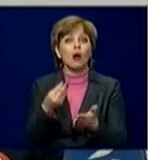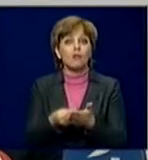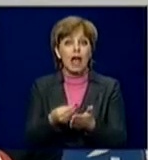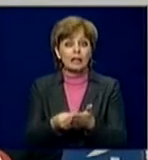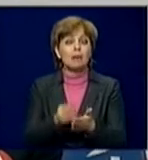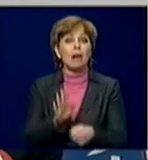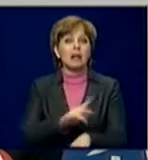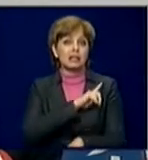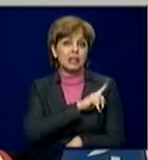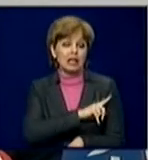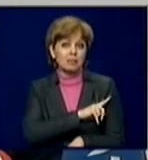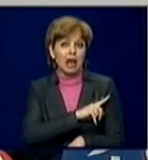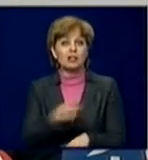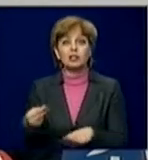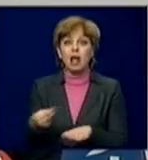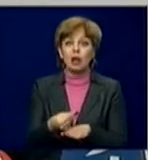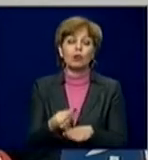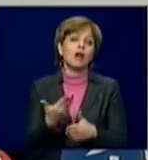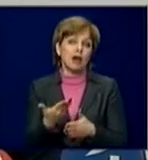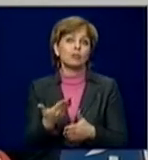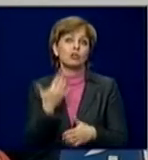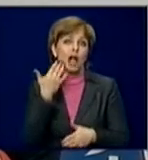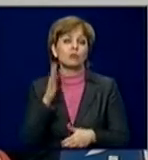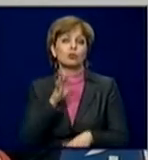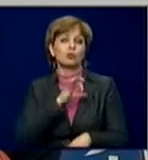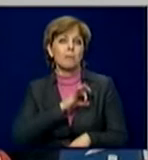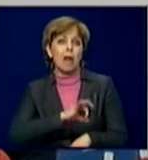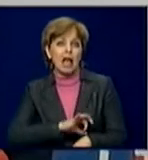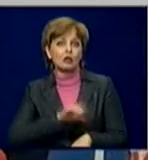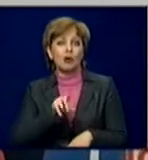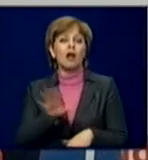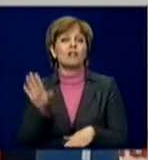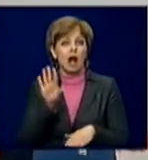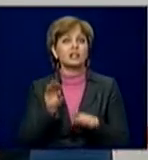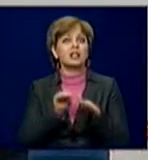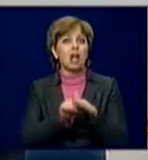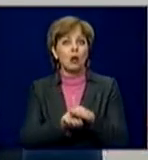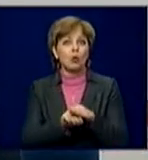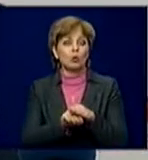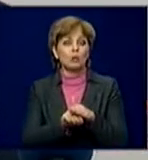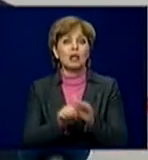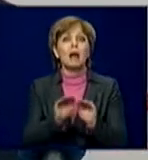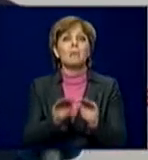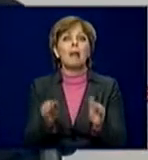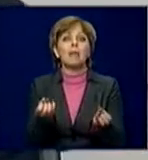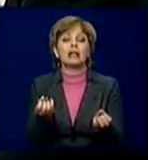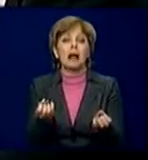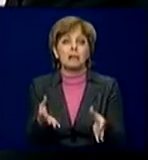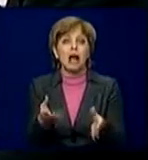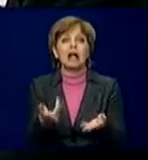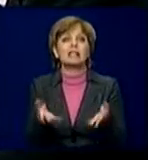pēc iespējas sektu vai varbūt pat ar peļņu cerams varētu sektos valsts ieguldījumu bankas pamatkapitālā, kas šobrīd ir